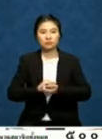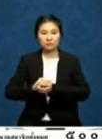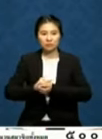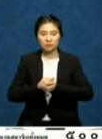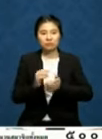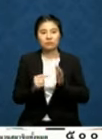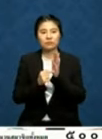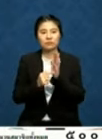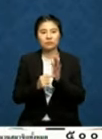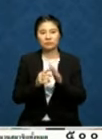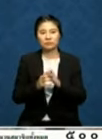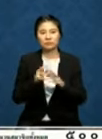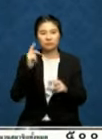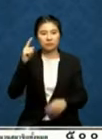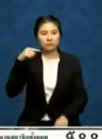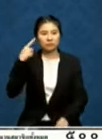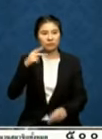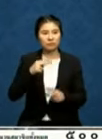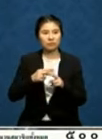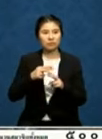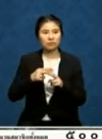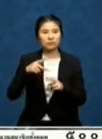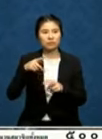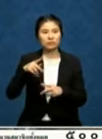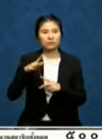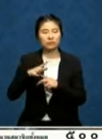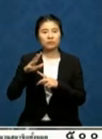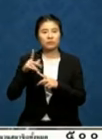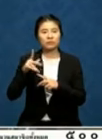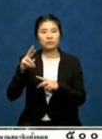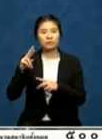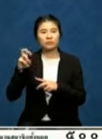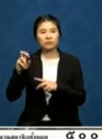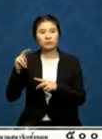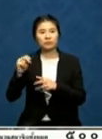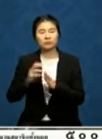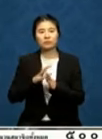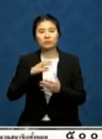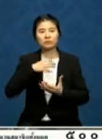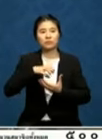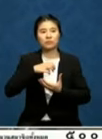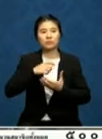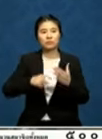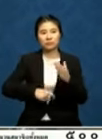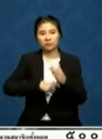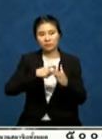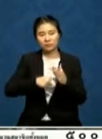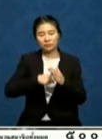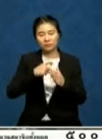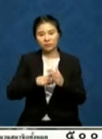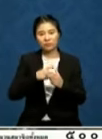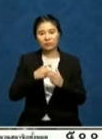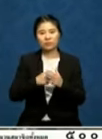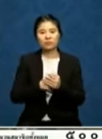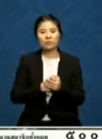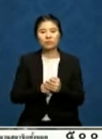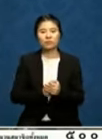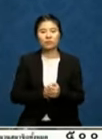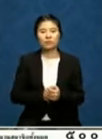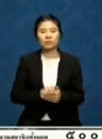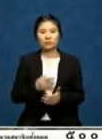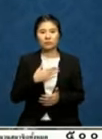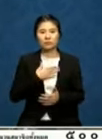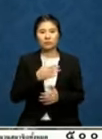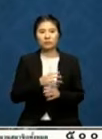ญาตมอบหมายให้คุณพัสดินรามวงศ์เป็นผู้เสนอในหลักการได้เหตุผลแล้วก็เหตุผลประกอบในการนำเสนอส่วนผมจะขออนุญาตใ